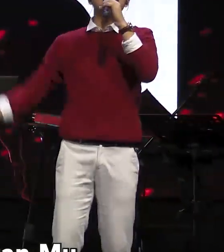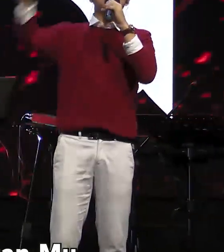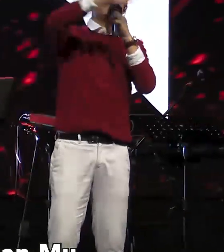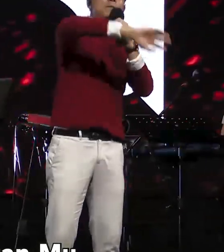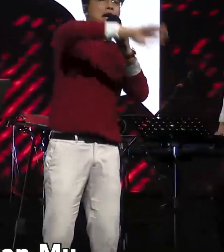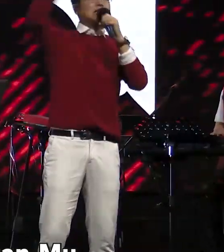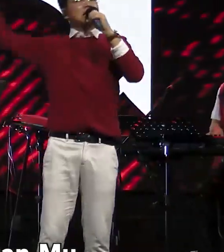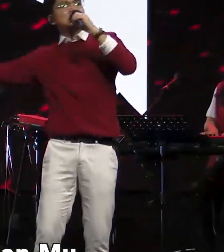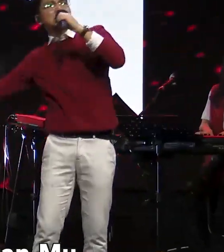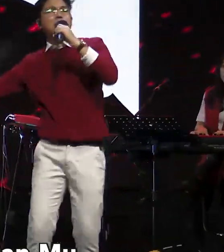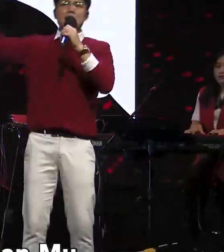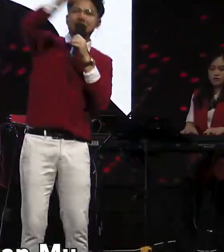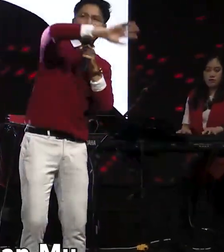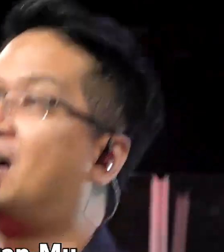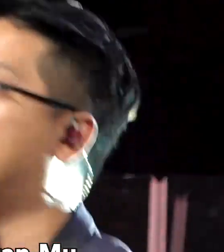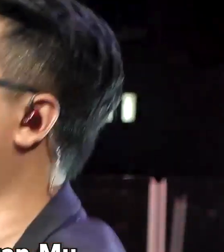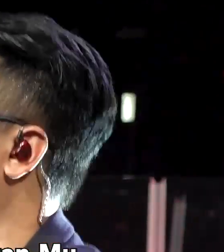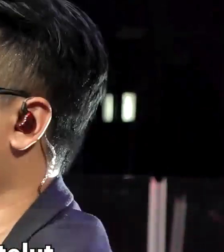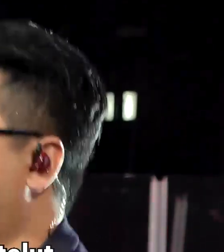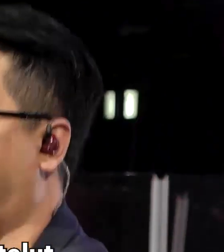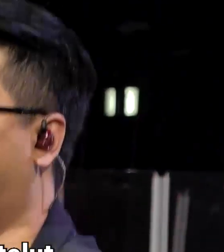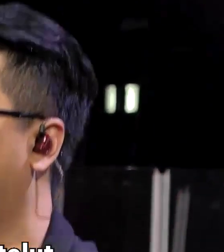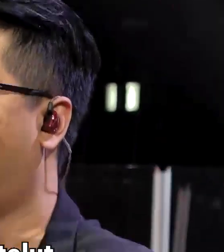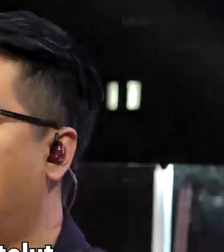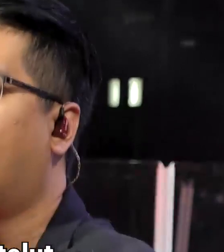Kibarkan panji keselamatanmu